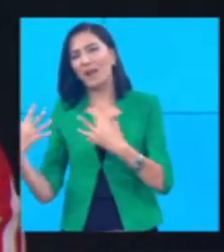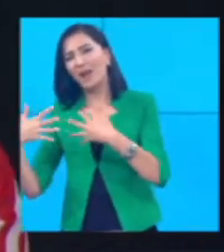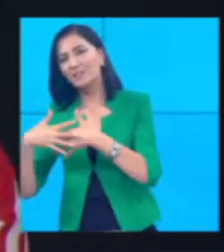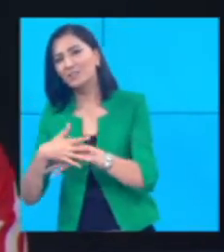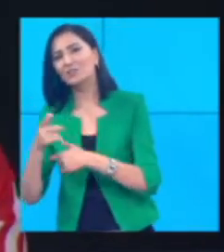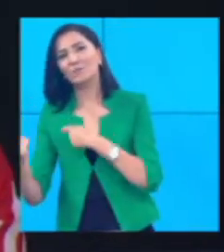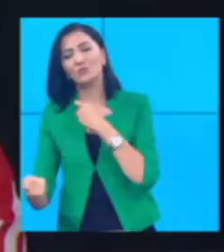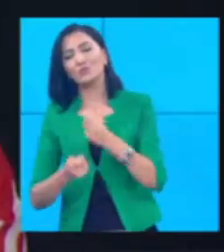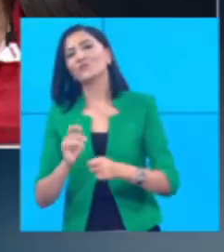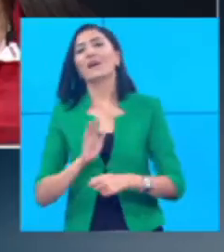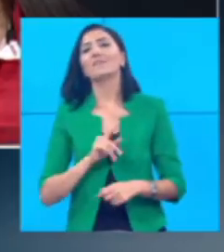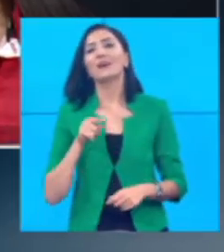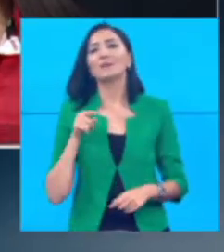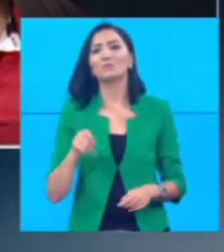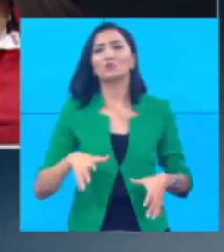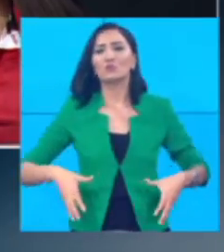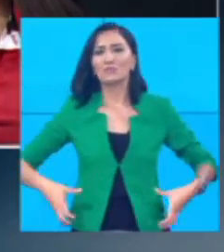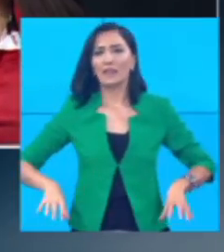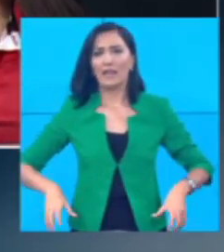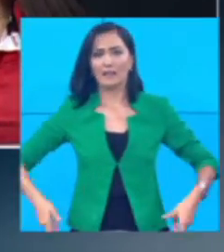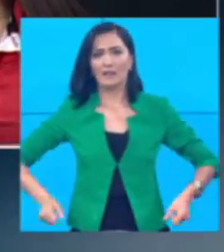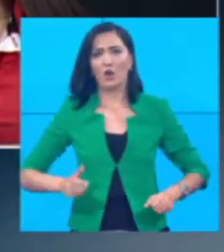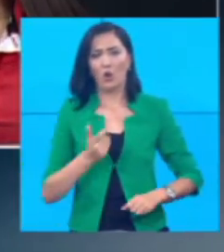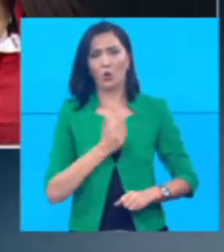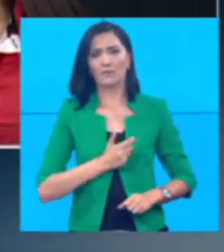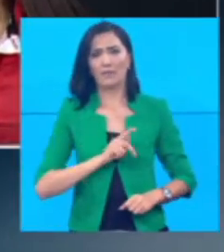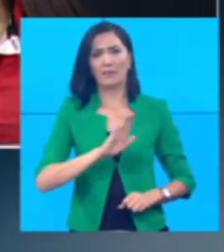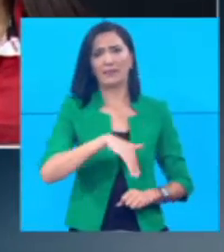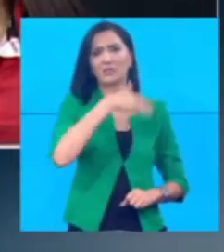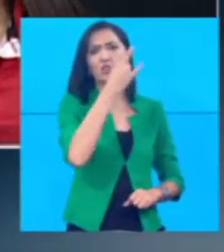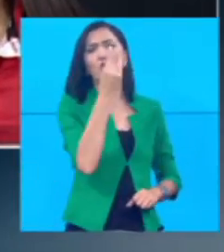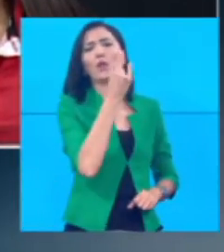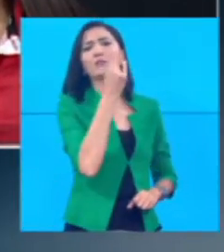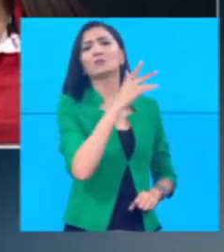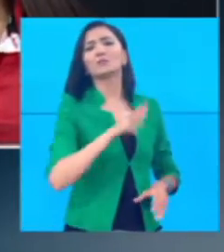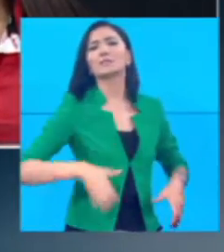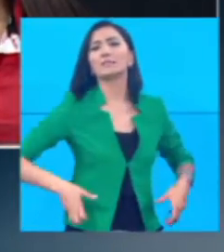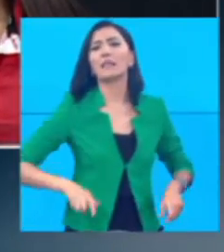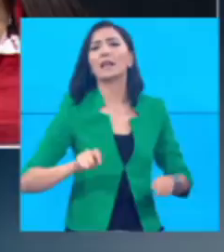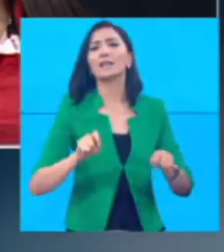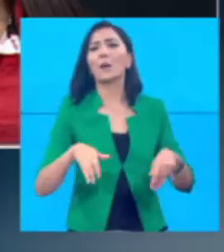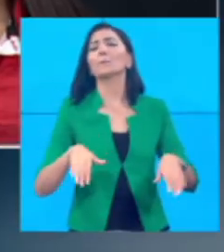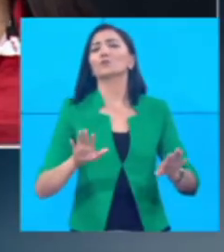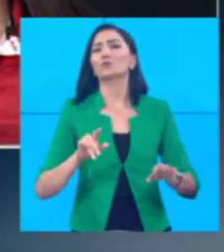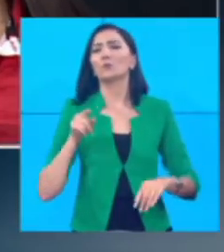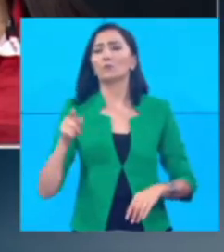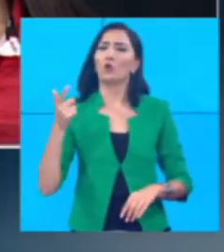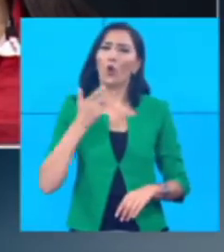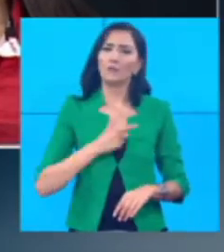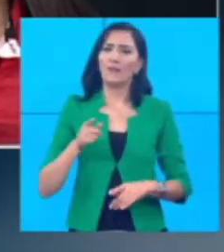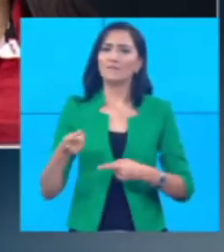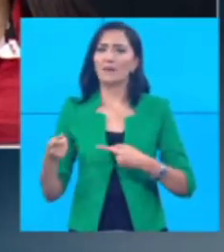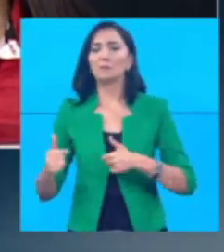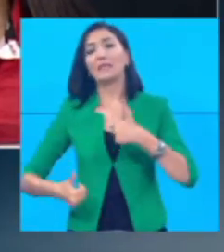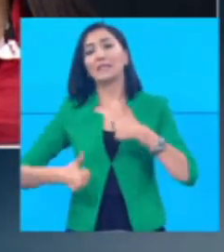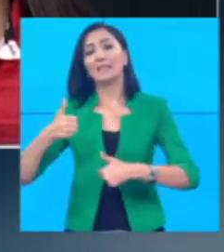akşam üzeri çalışırız. Bu sandalyeler özel değil mi Zeynep? Yani normal dışarıda dolaştığınız sandalyelerle yapmıyorsunuz bu, evet, yarıştır. Onların